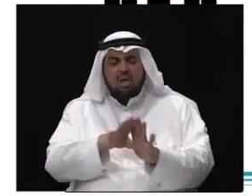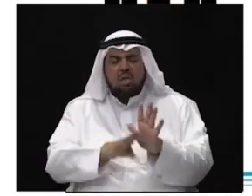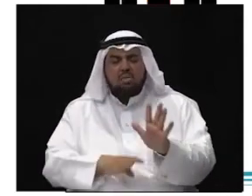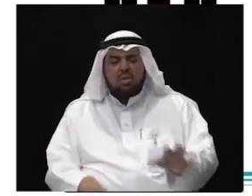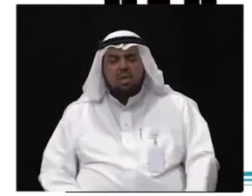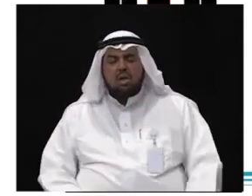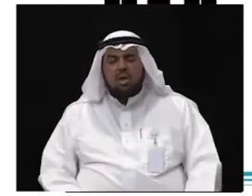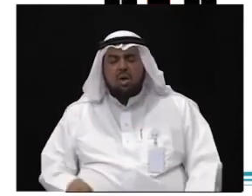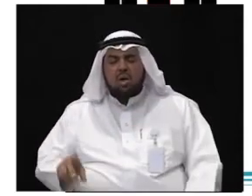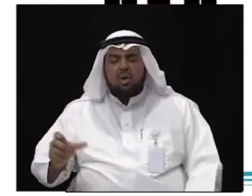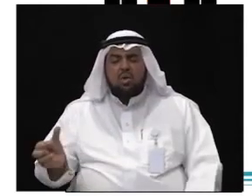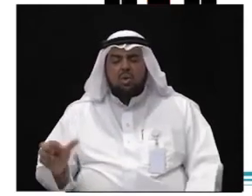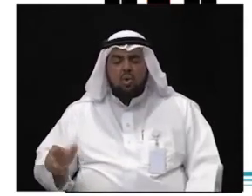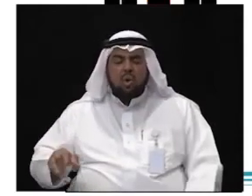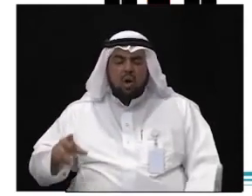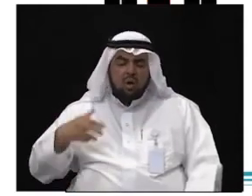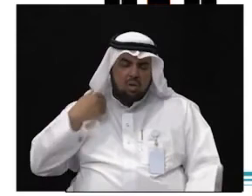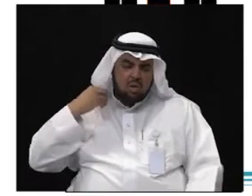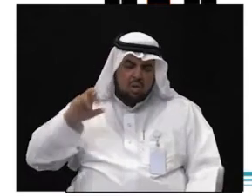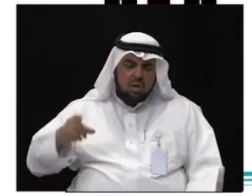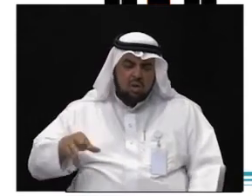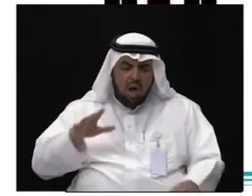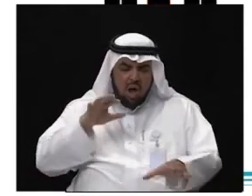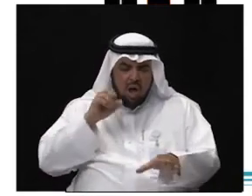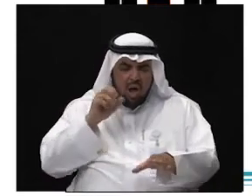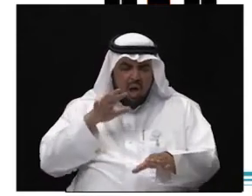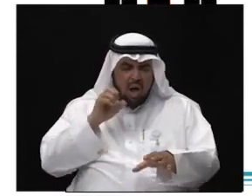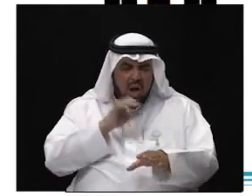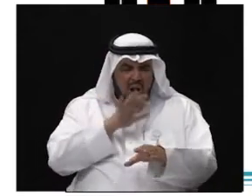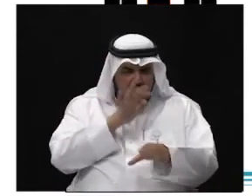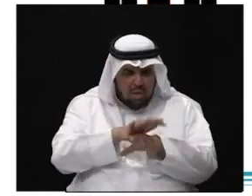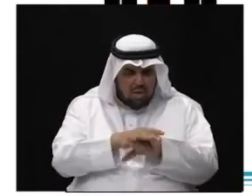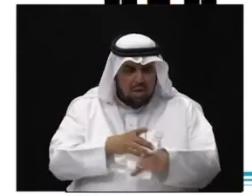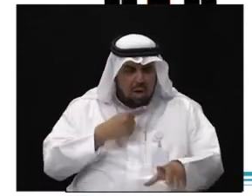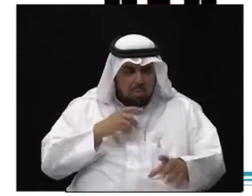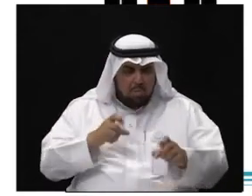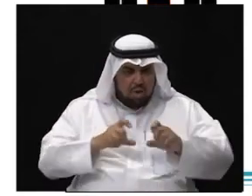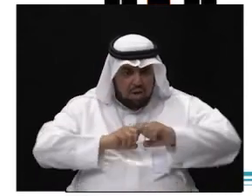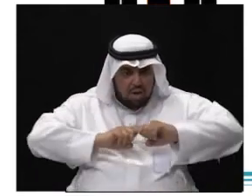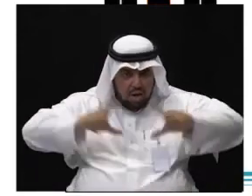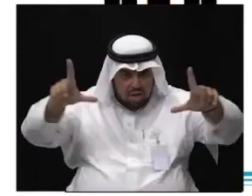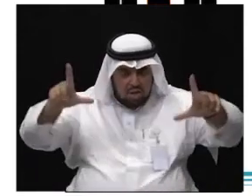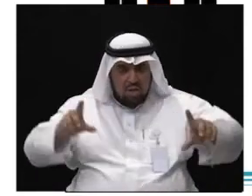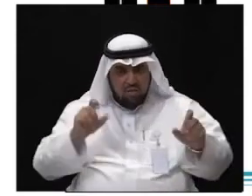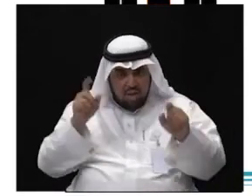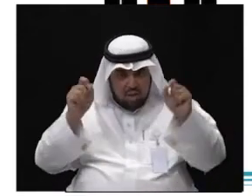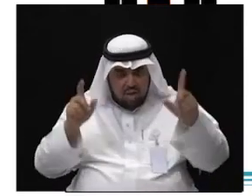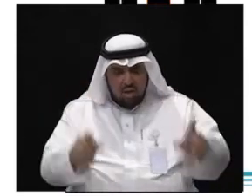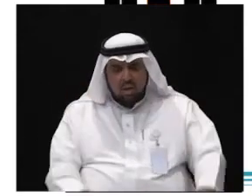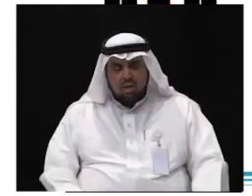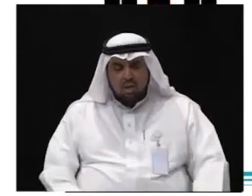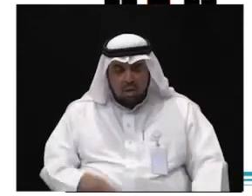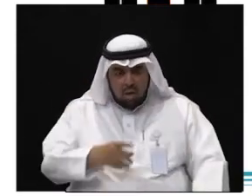وأخبرته نورة أن بإمكانه أيضا أن ينشر التطبيق على الخادم متى ما تأكد من عمله بطريقة